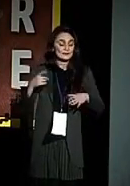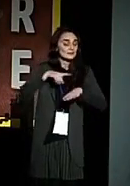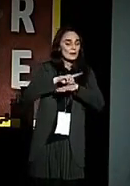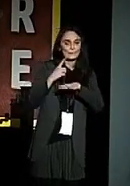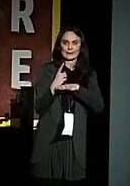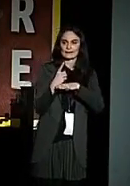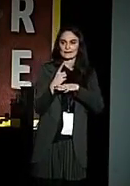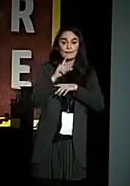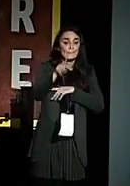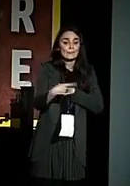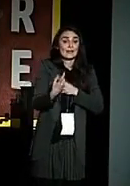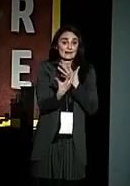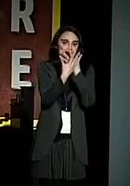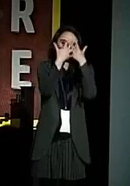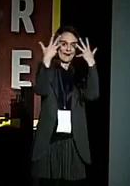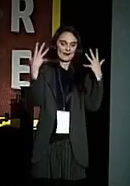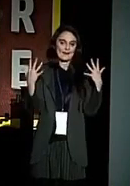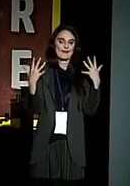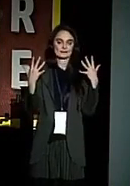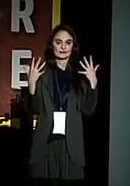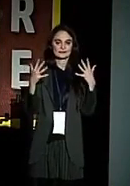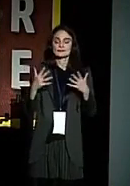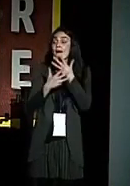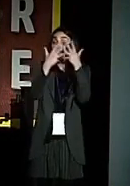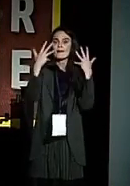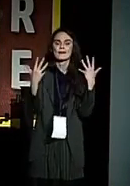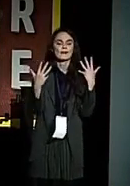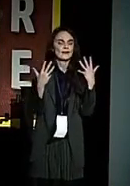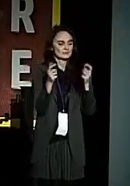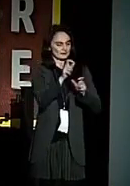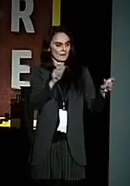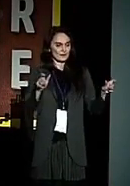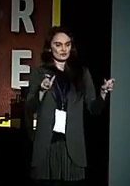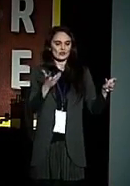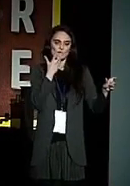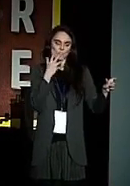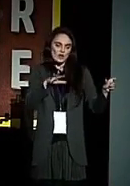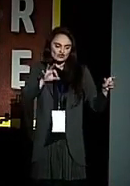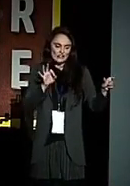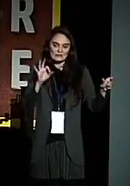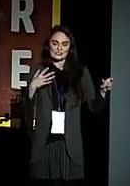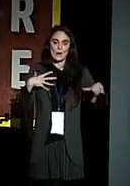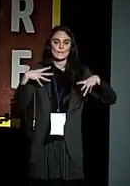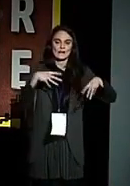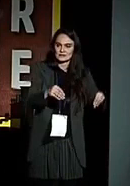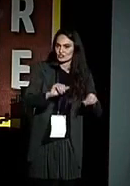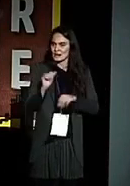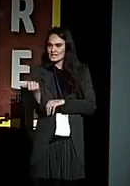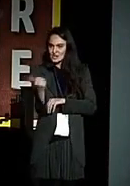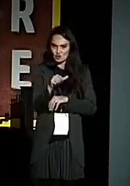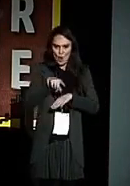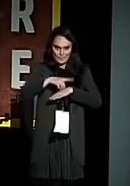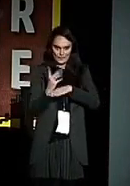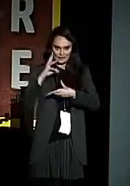pretende chiarezza. Il PD pretende chiarezza da chi oggi deve scegliere se vuole partecipare o meno con questo